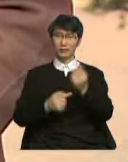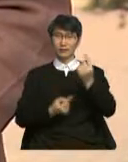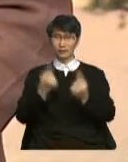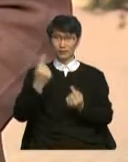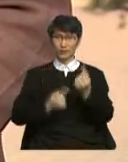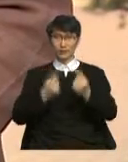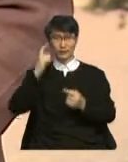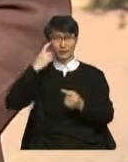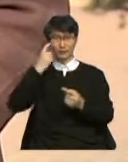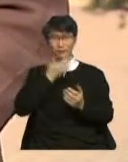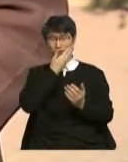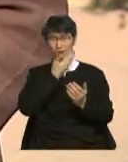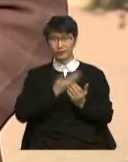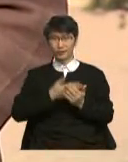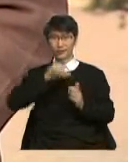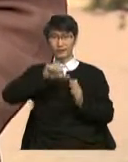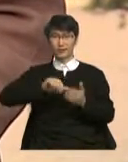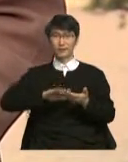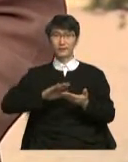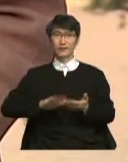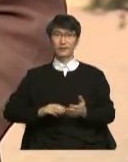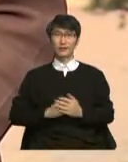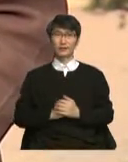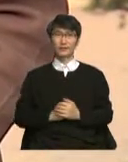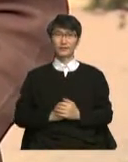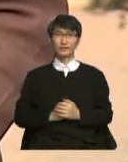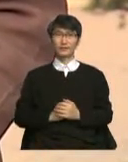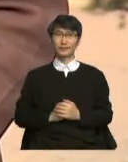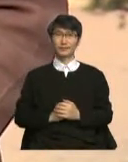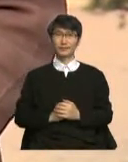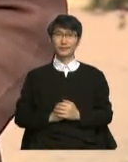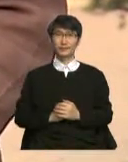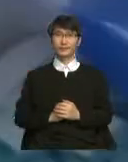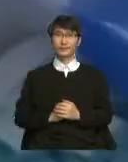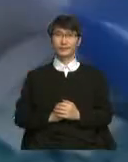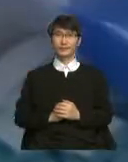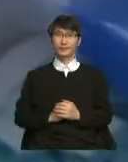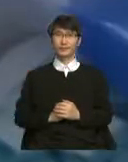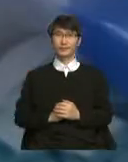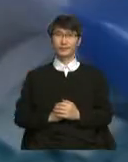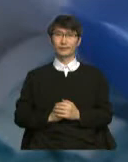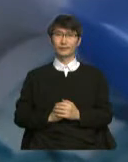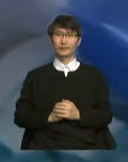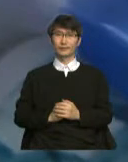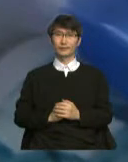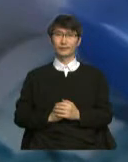지자체의 의지가 중요해 보입니다. 지금까지 집중취재 왓이슈 이혜진입니다.